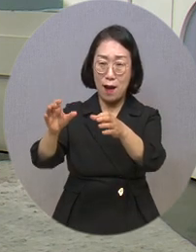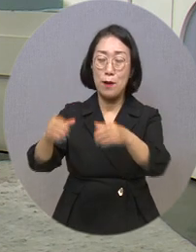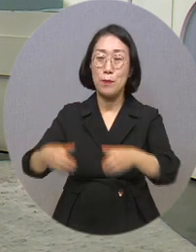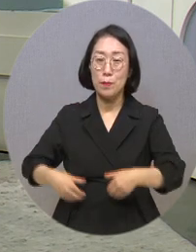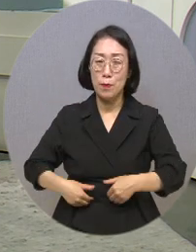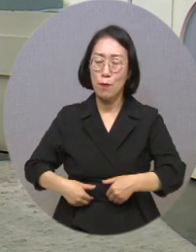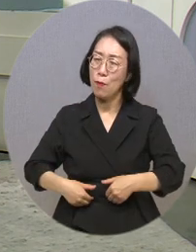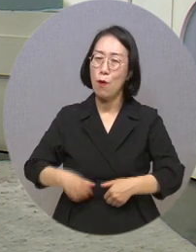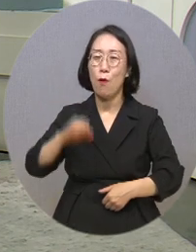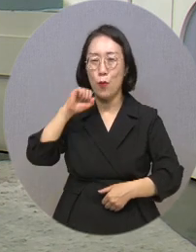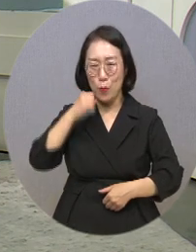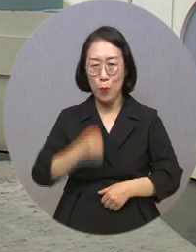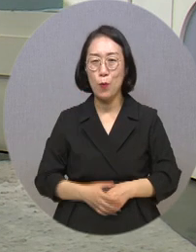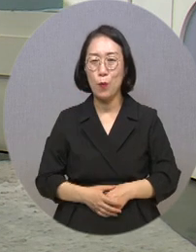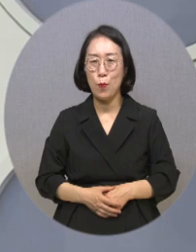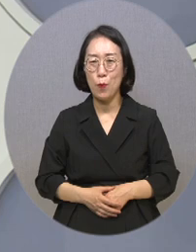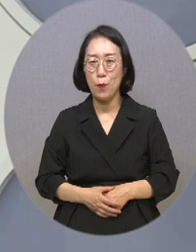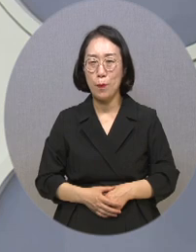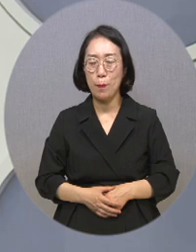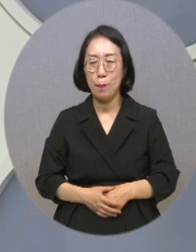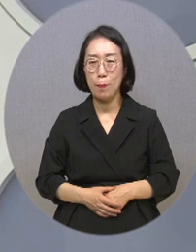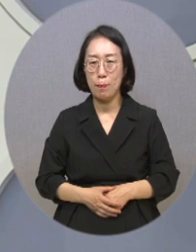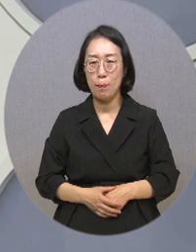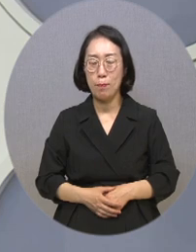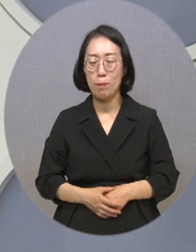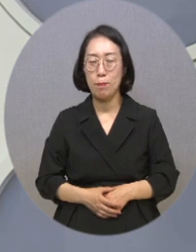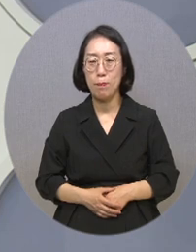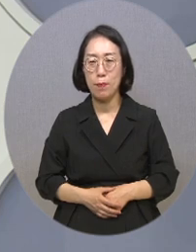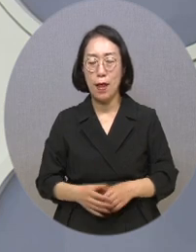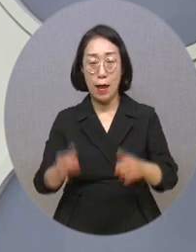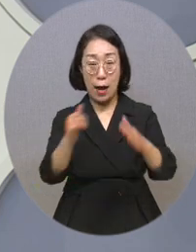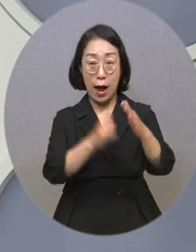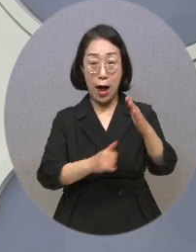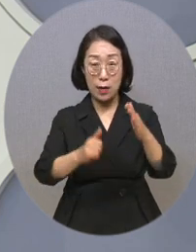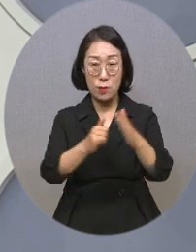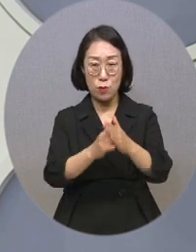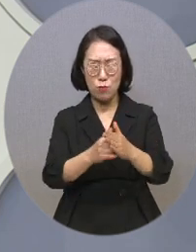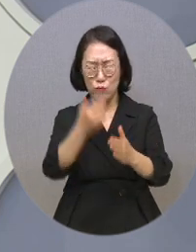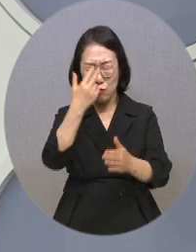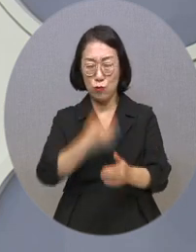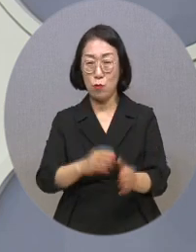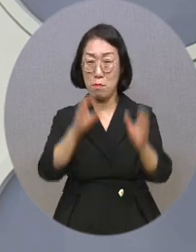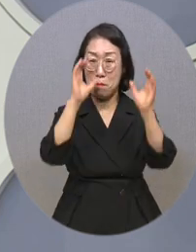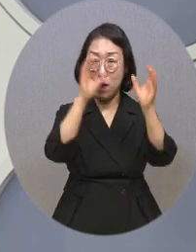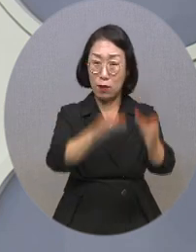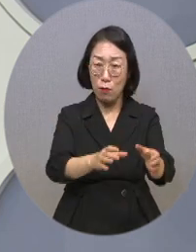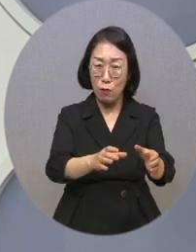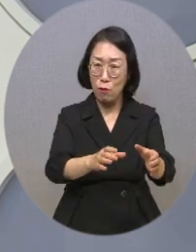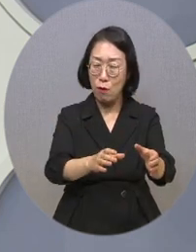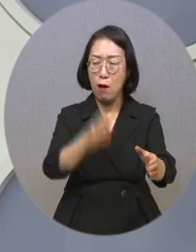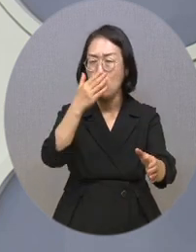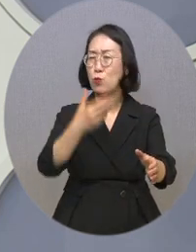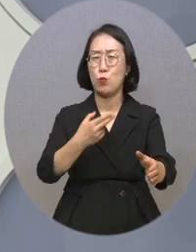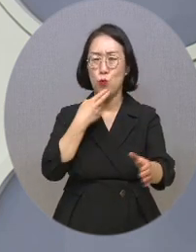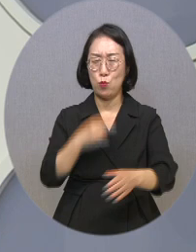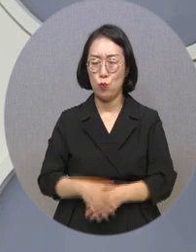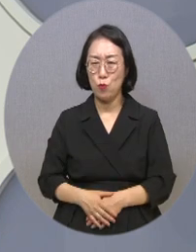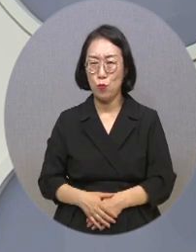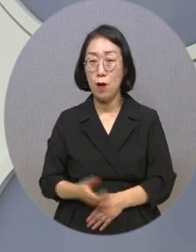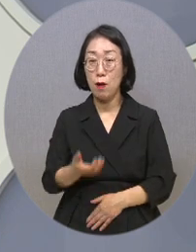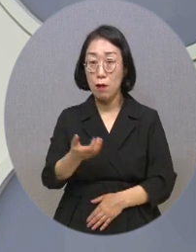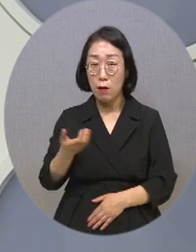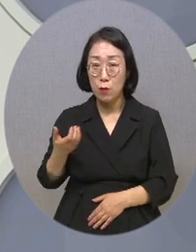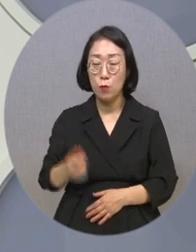맞고. 근데 저는 저기 가정에다가만 맡기지 말아라. 가정에다 맡기니까 아까 말씀드린